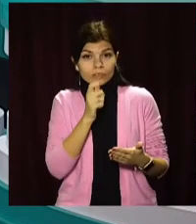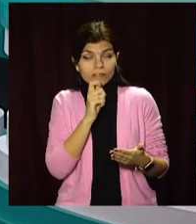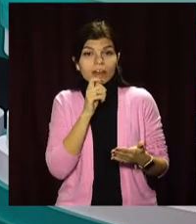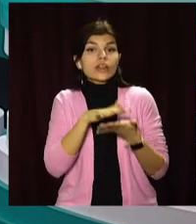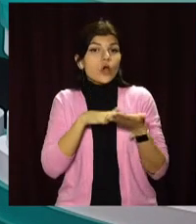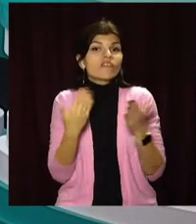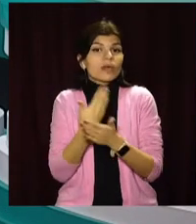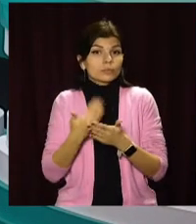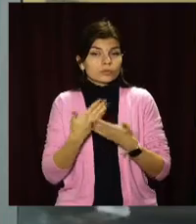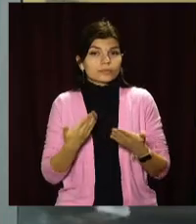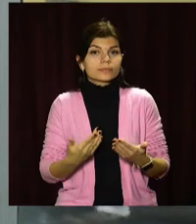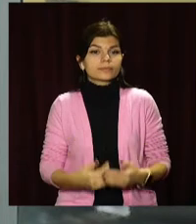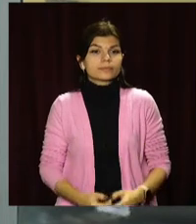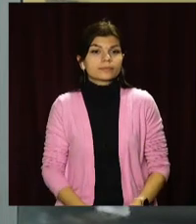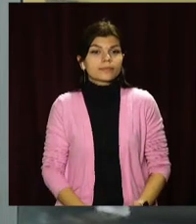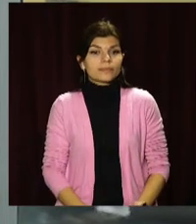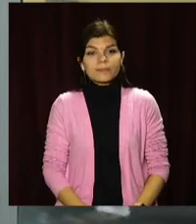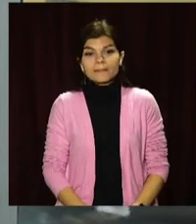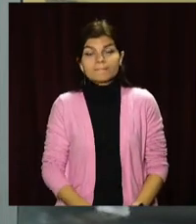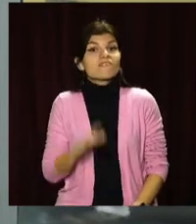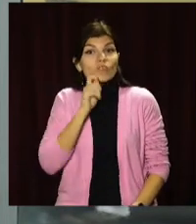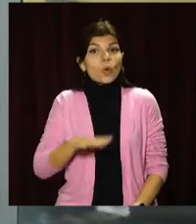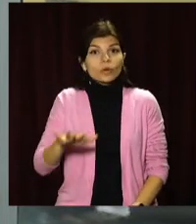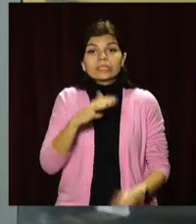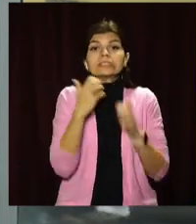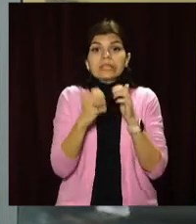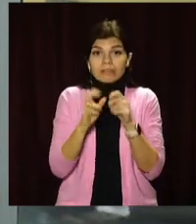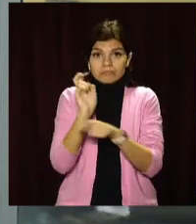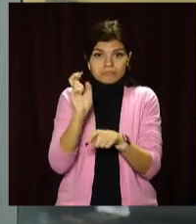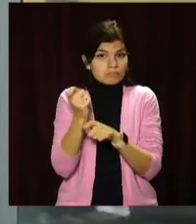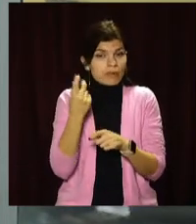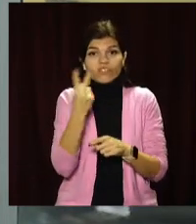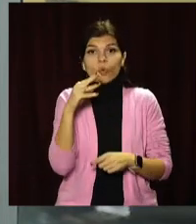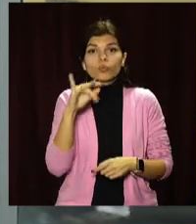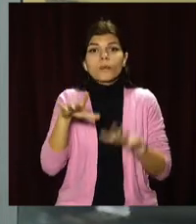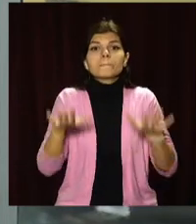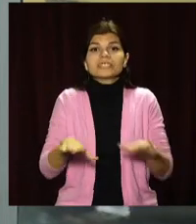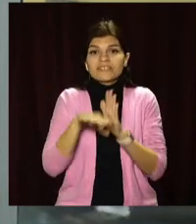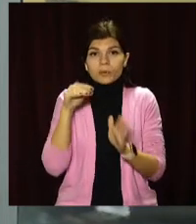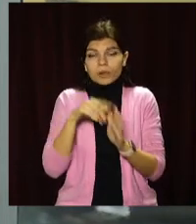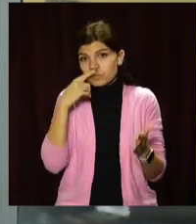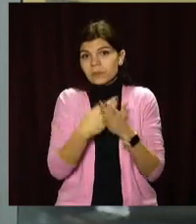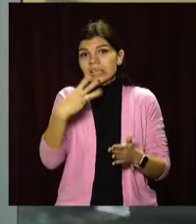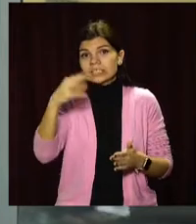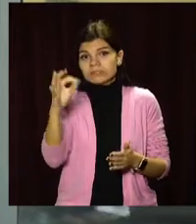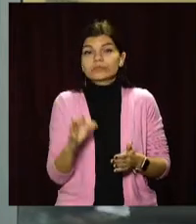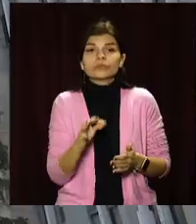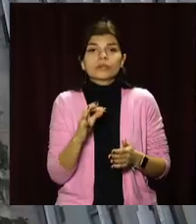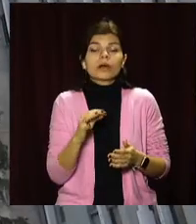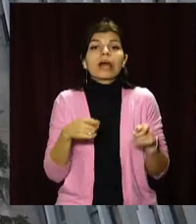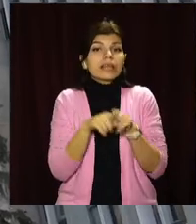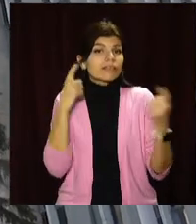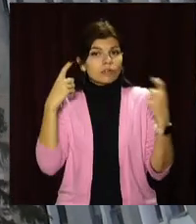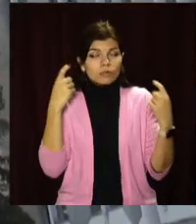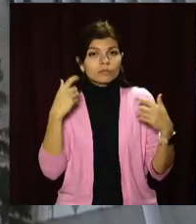журналістів далі у випуску. В Україні середня явка на другому турі місцевих виборів – майже 30%. Такі